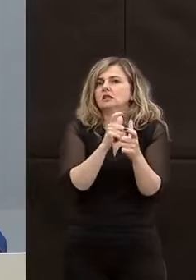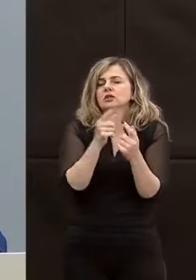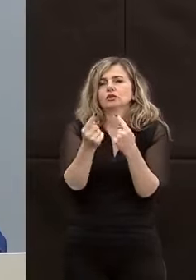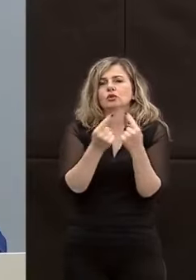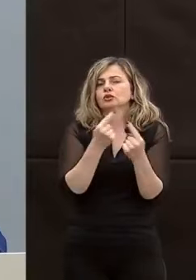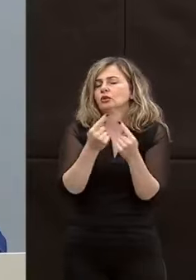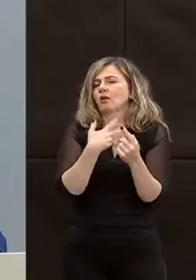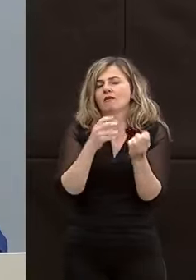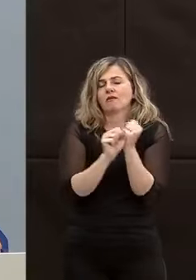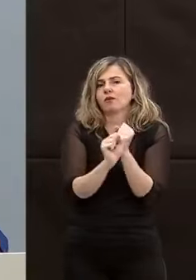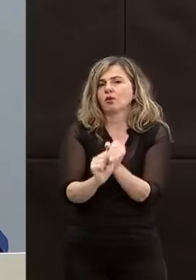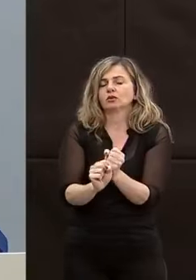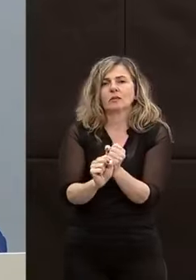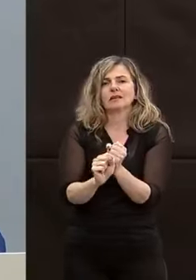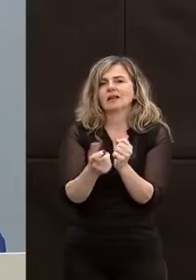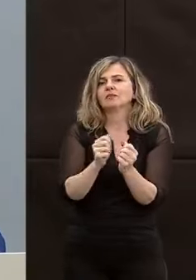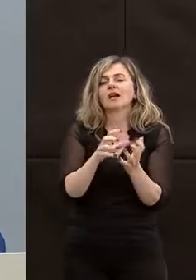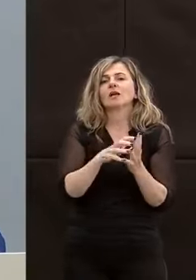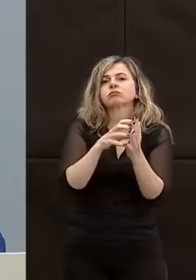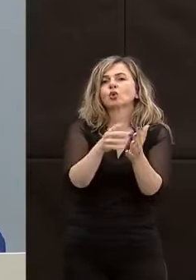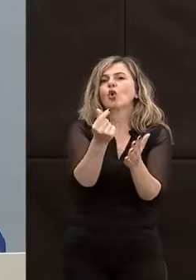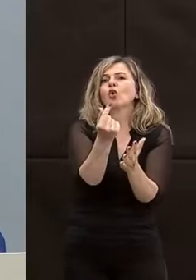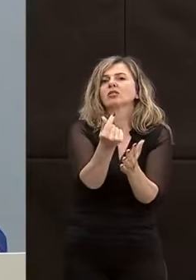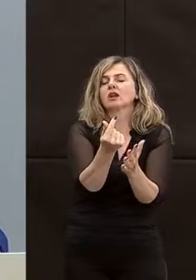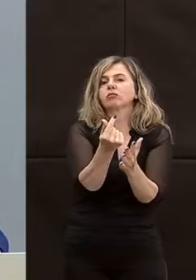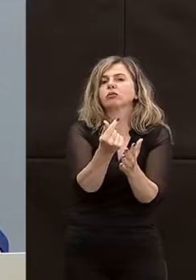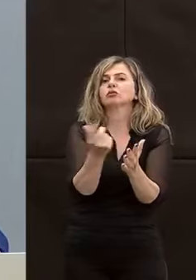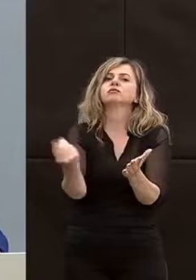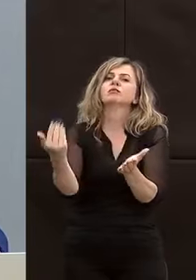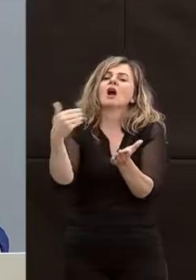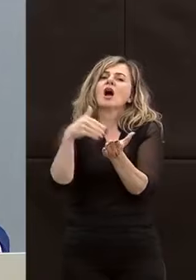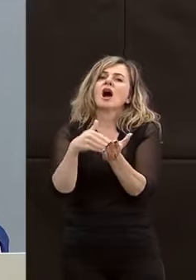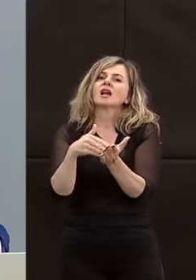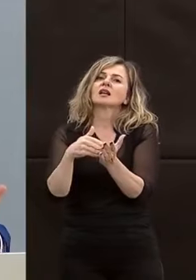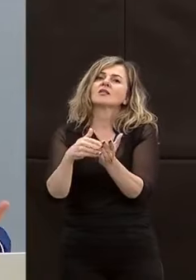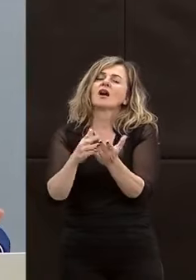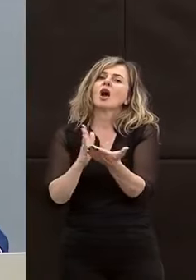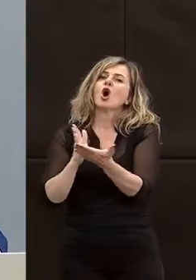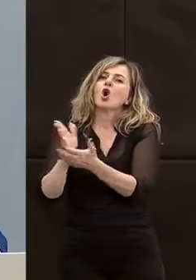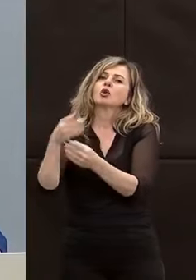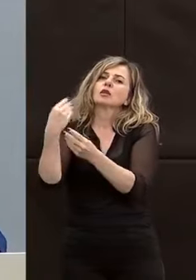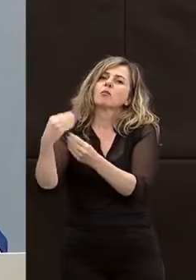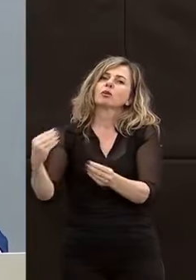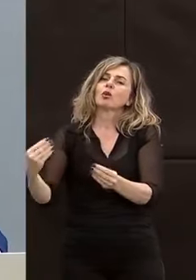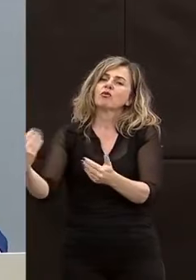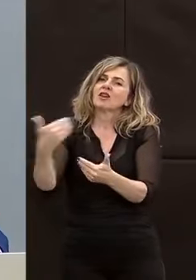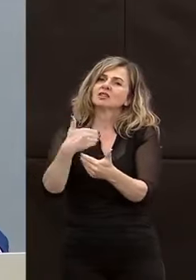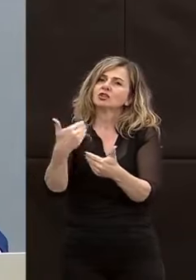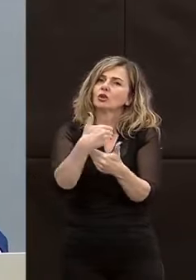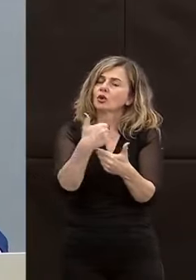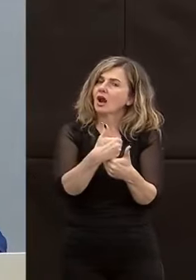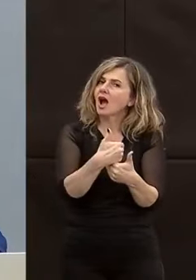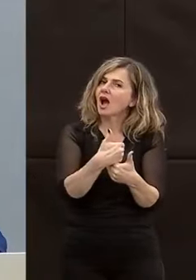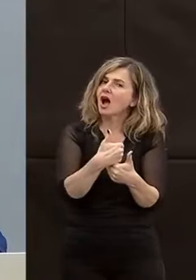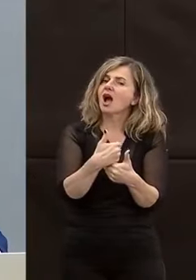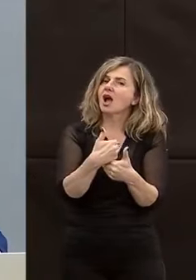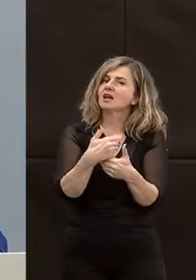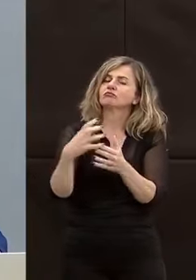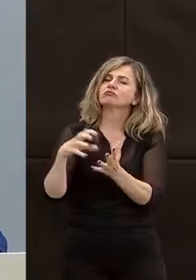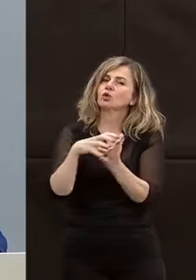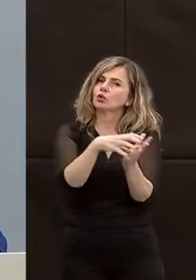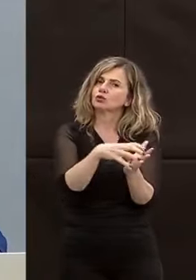anche per i contributi che arriveranno dagli ordini professionali con con i quali io mi sono già